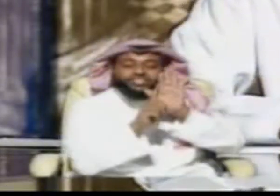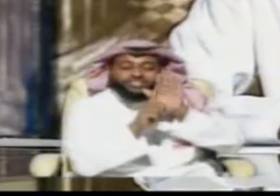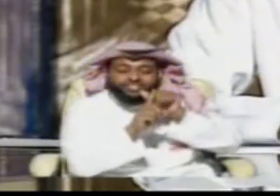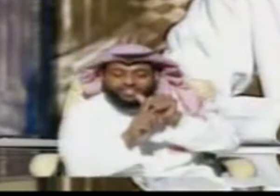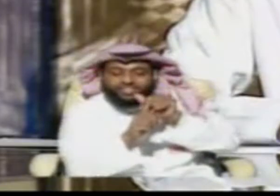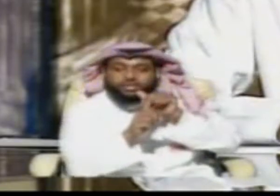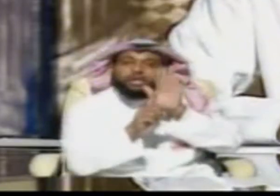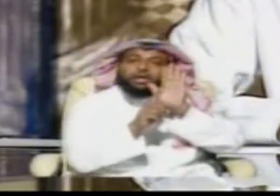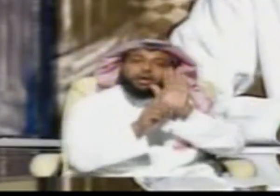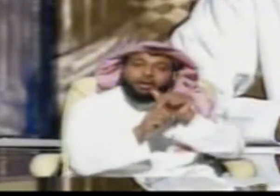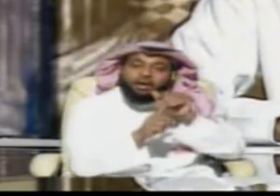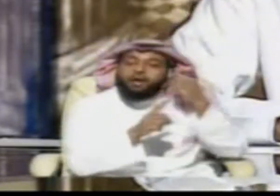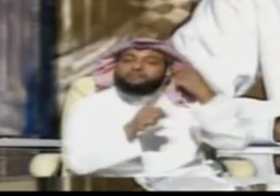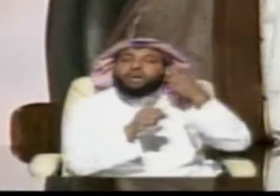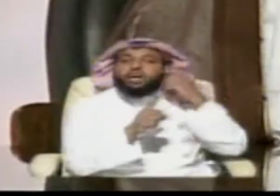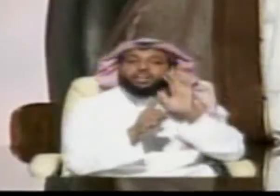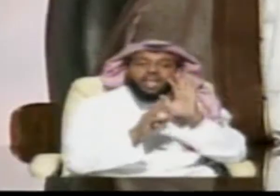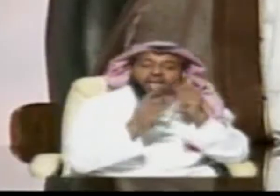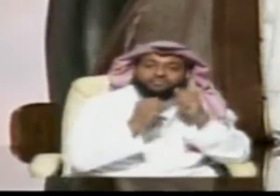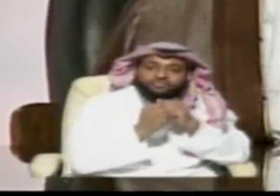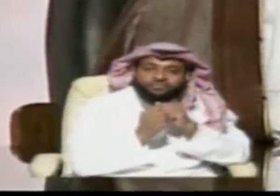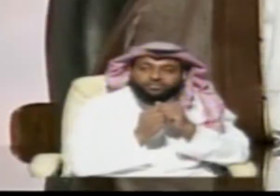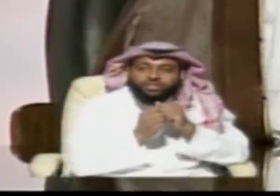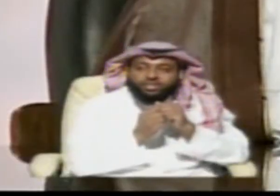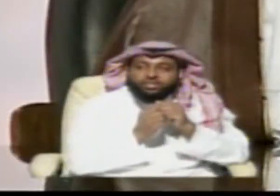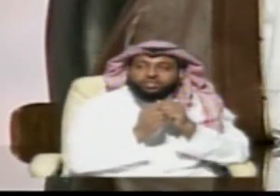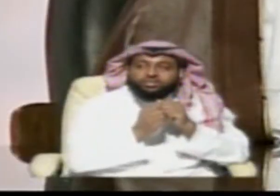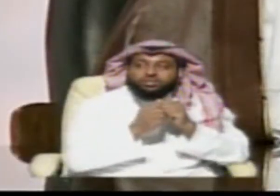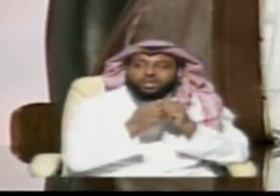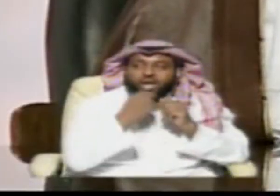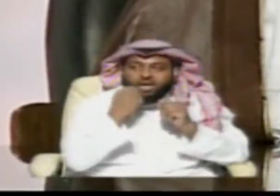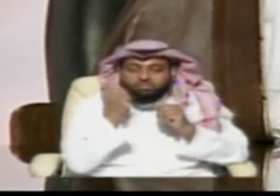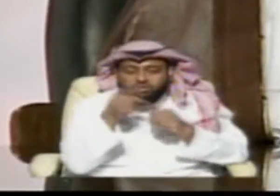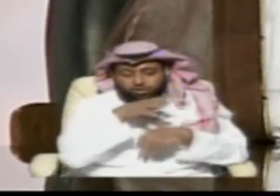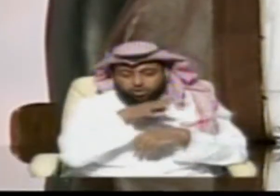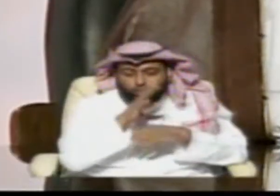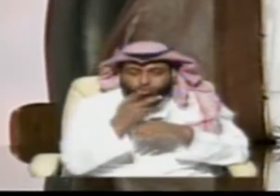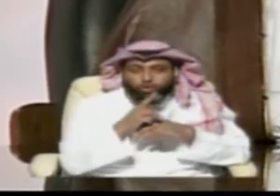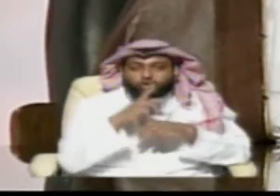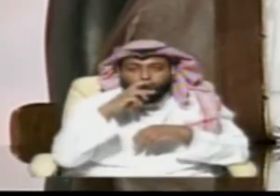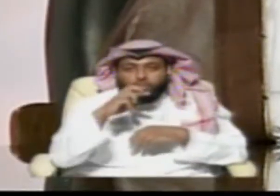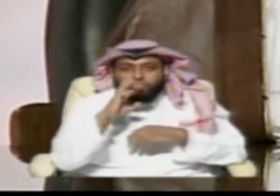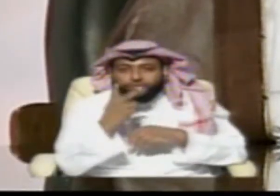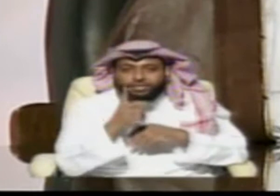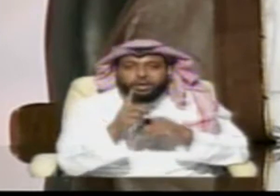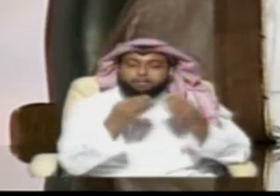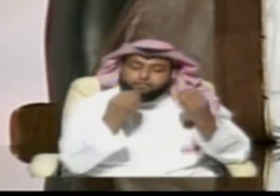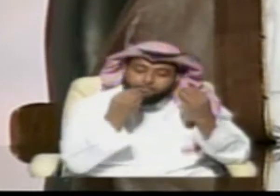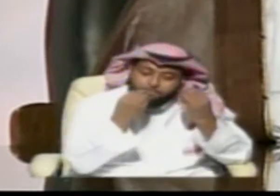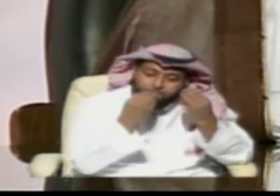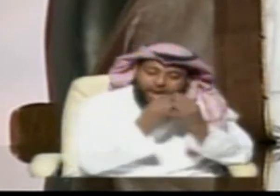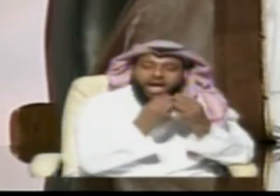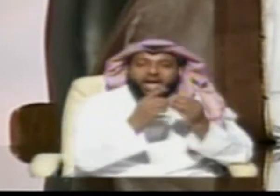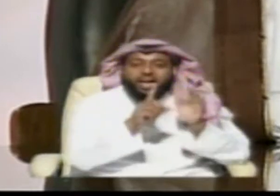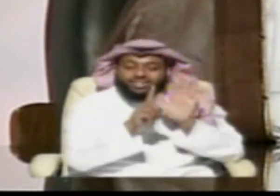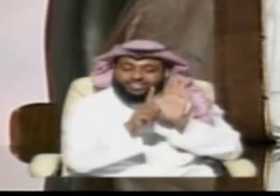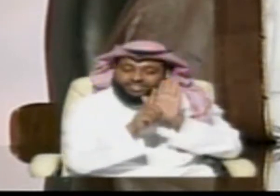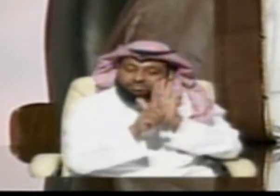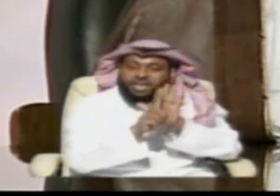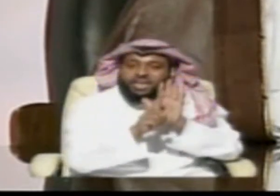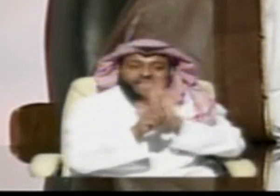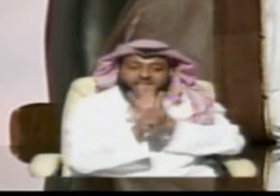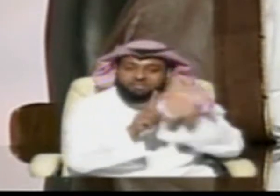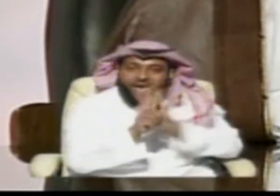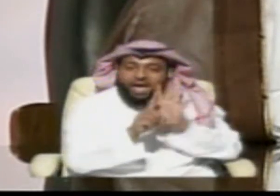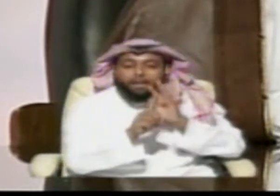يتصرف المأموم؟ يتابع الإمام فيما هو فيه. نعم. وليس عليه شيء لأنه هذا سهو وسجود